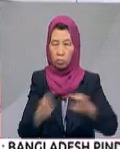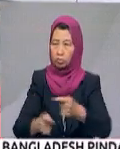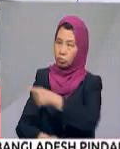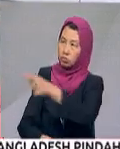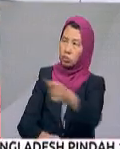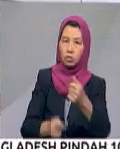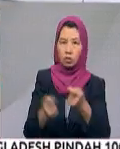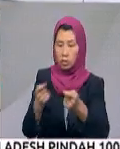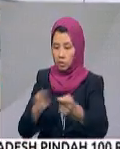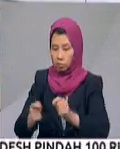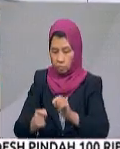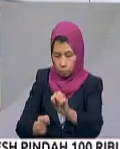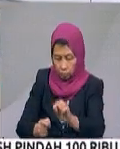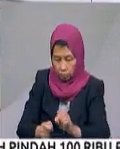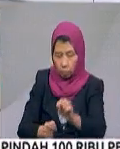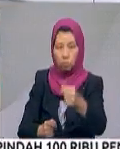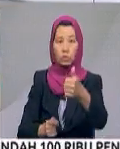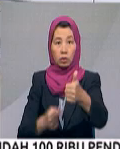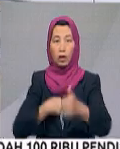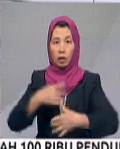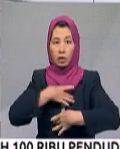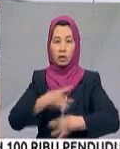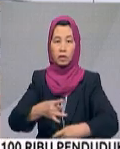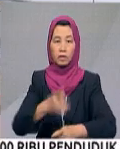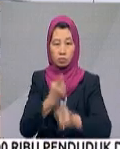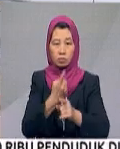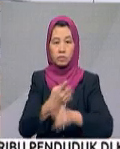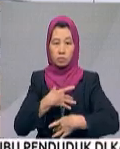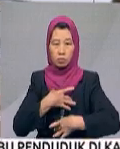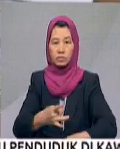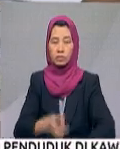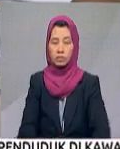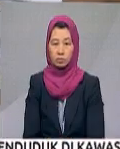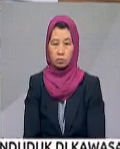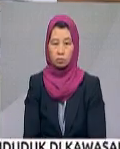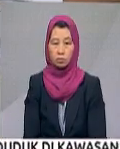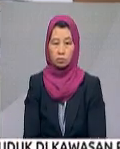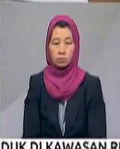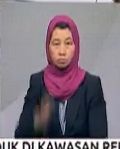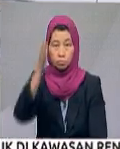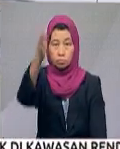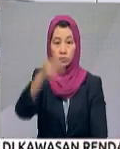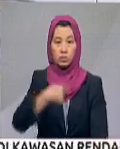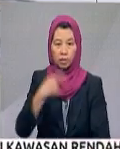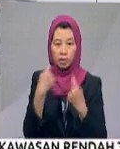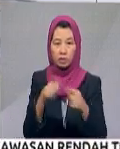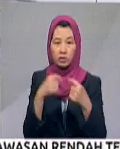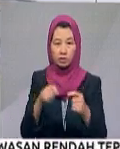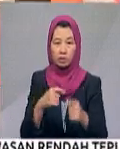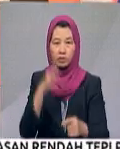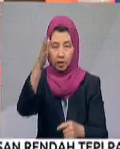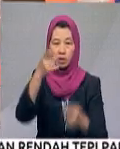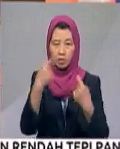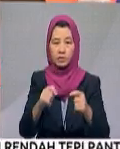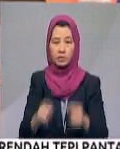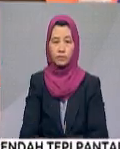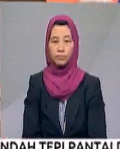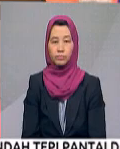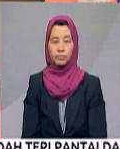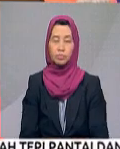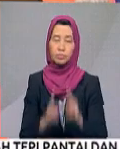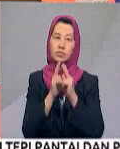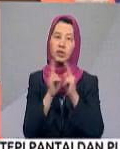good. Yeah, I like it. Next time I'll try.